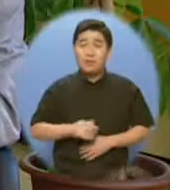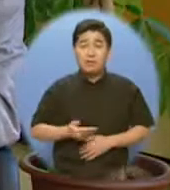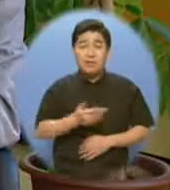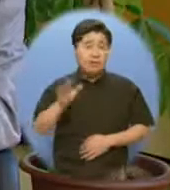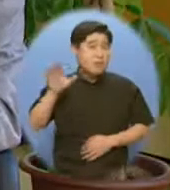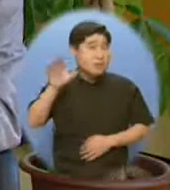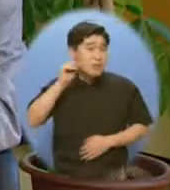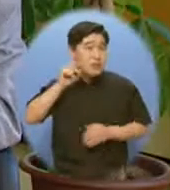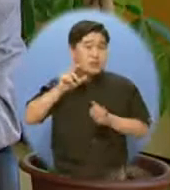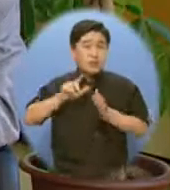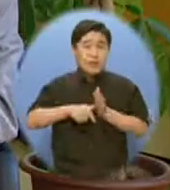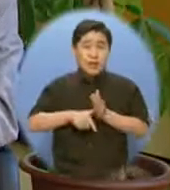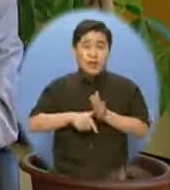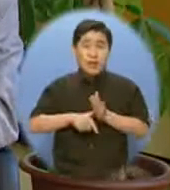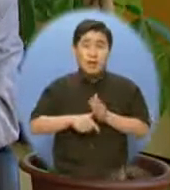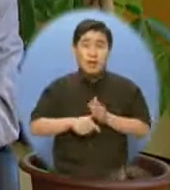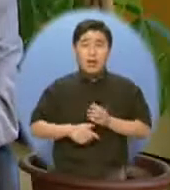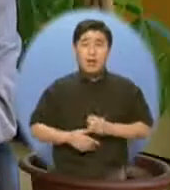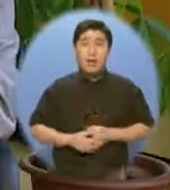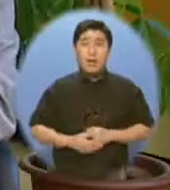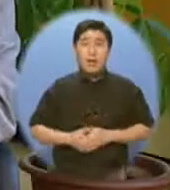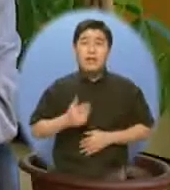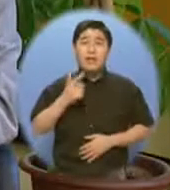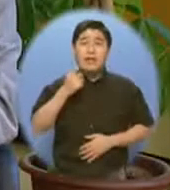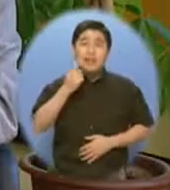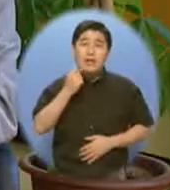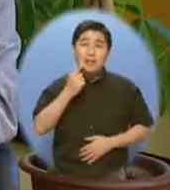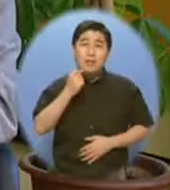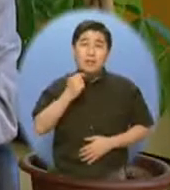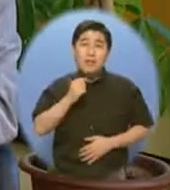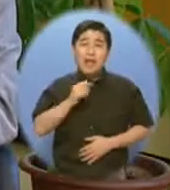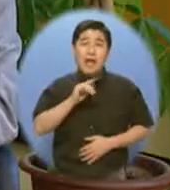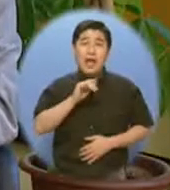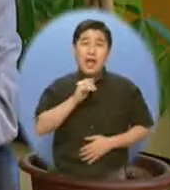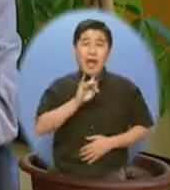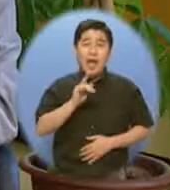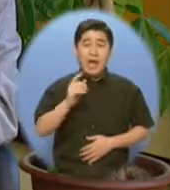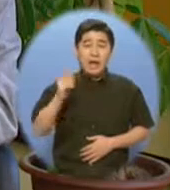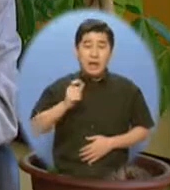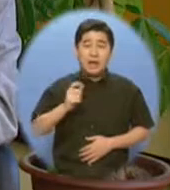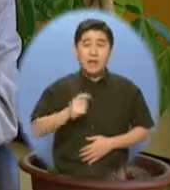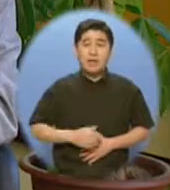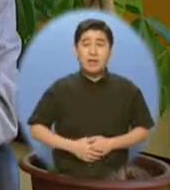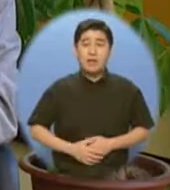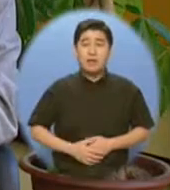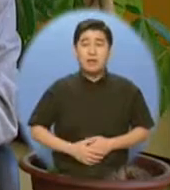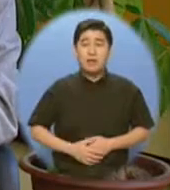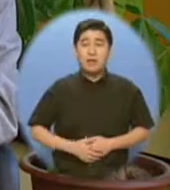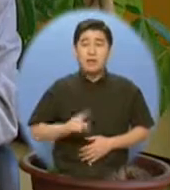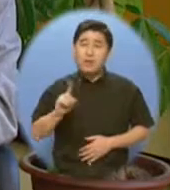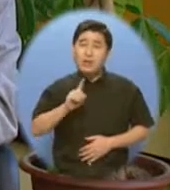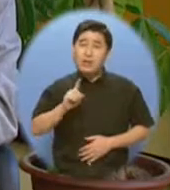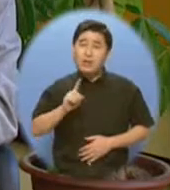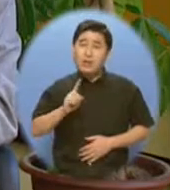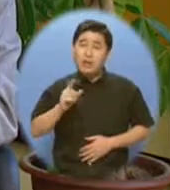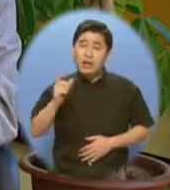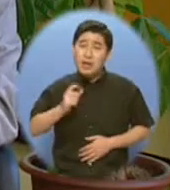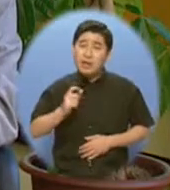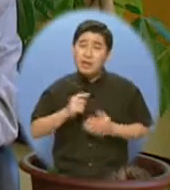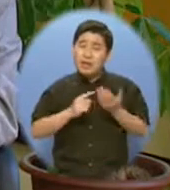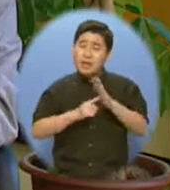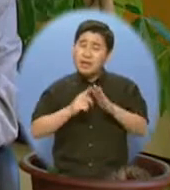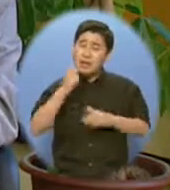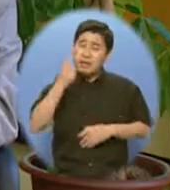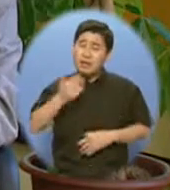때 그 1번은 해바라기, 어디에 어떤 현상이 있어요.